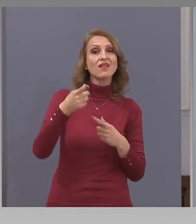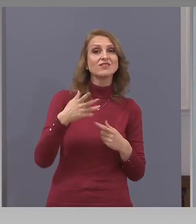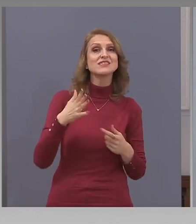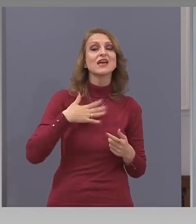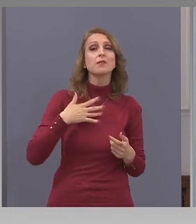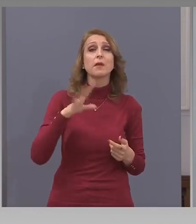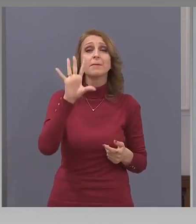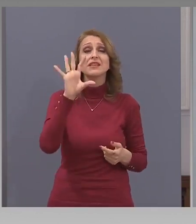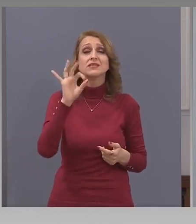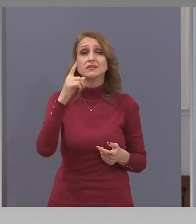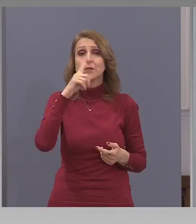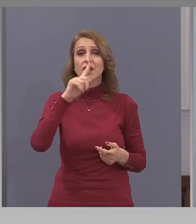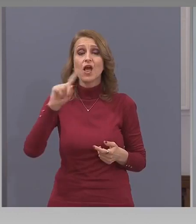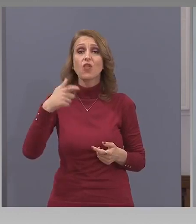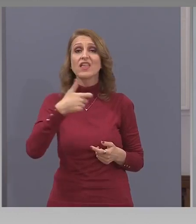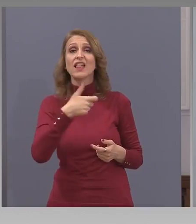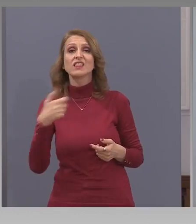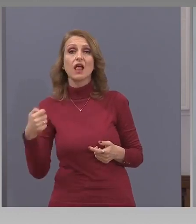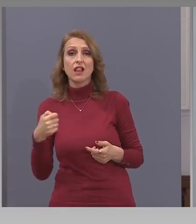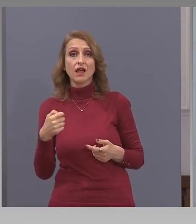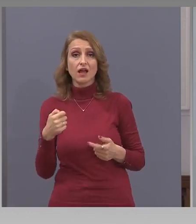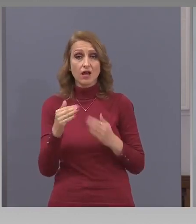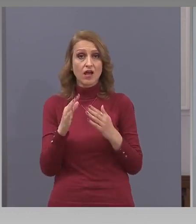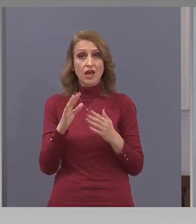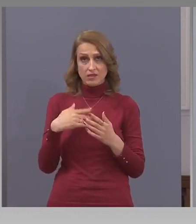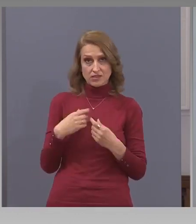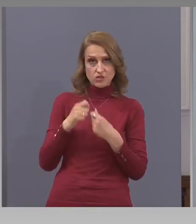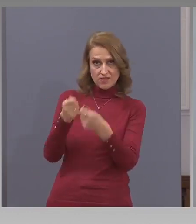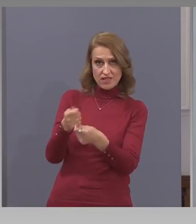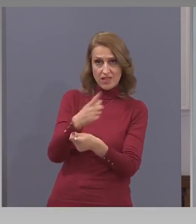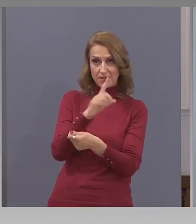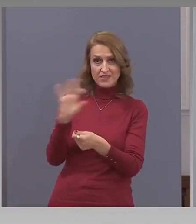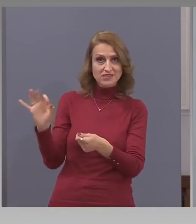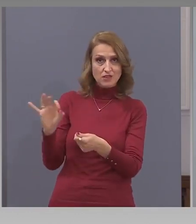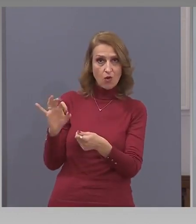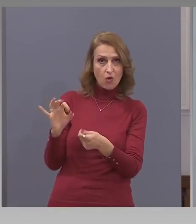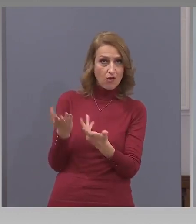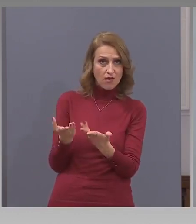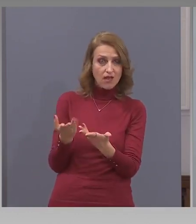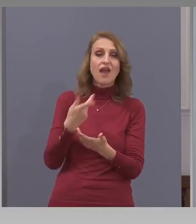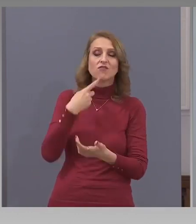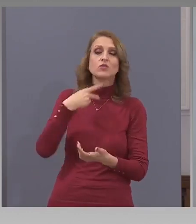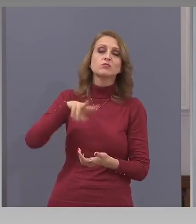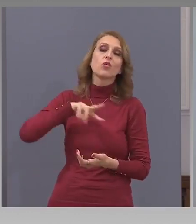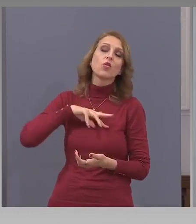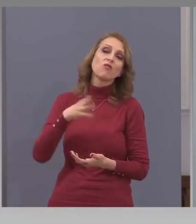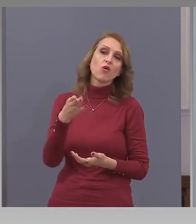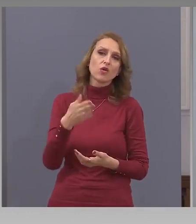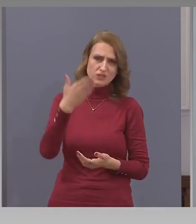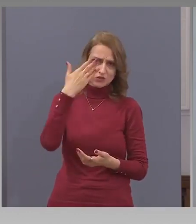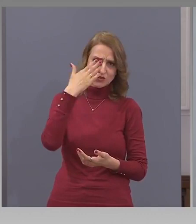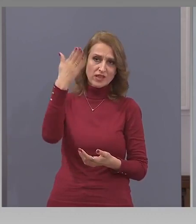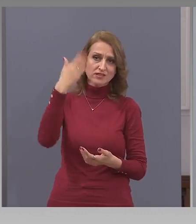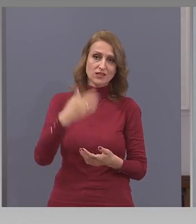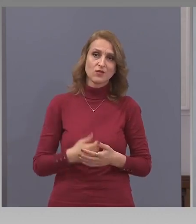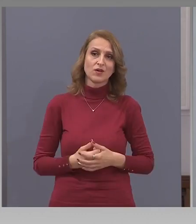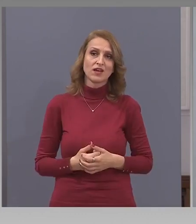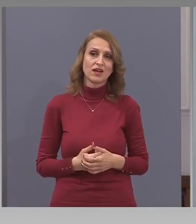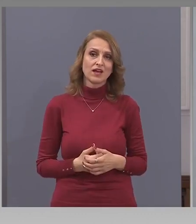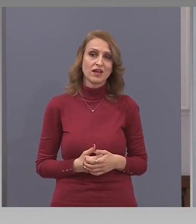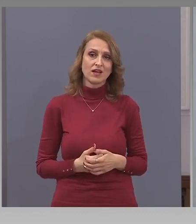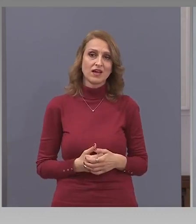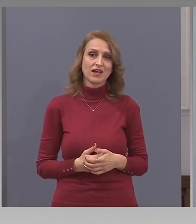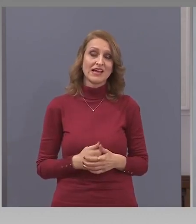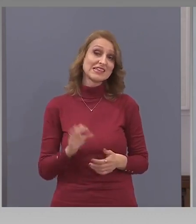ли си? Искате ли 100 да ви се дадат? Как бихте ми отговорили? Честно.